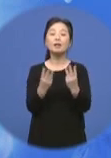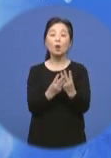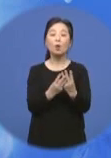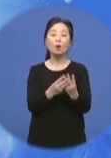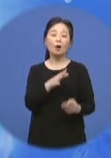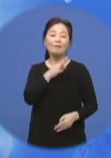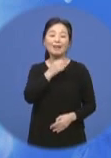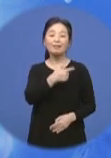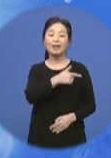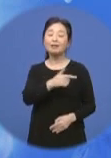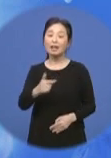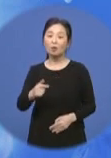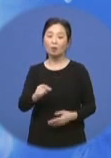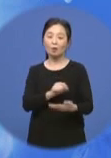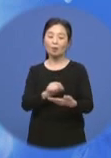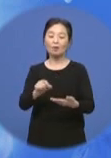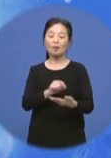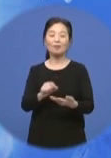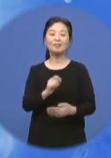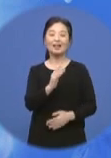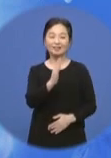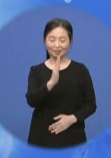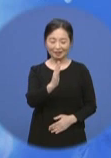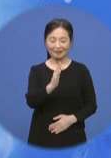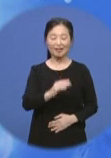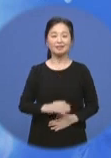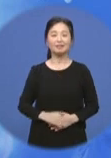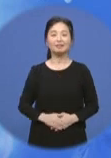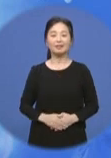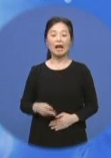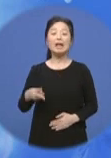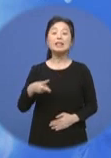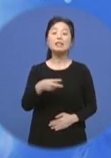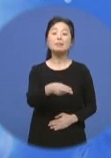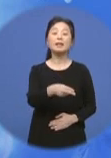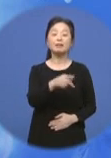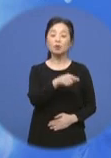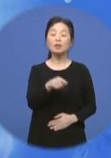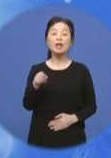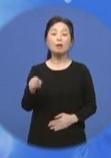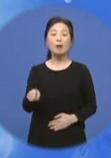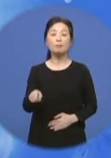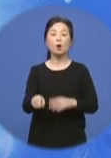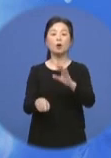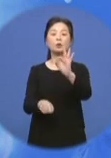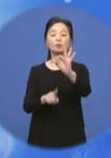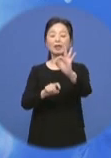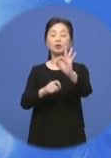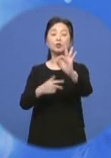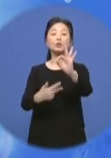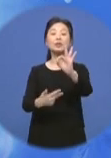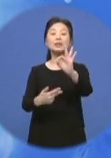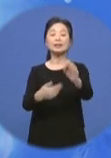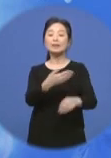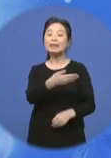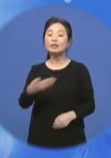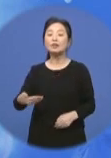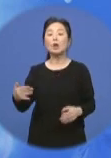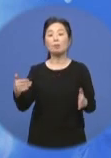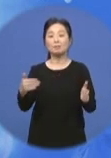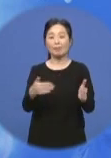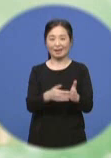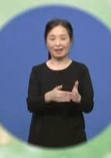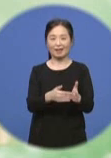など必要事項をご記入ください。締め切りはどちらの場合も10月17日水曜日必着です